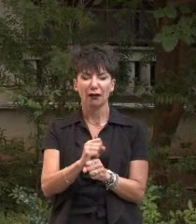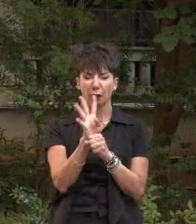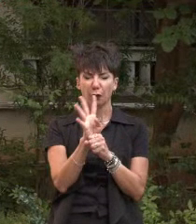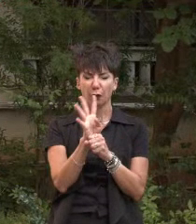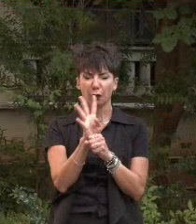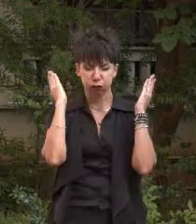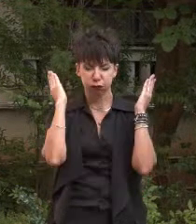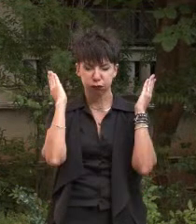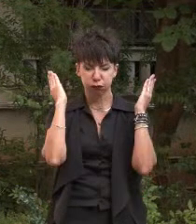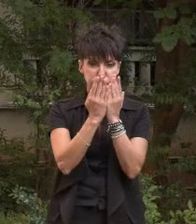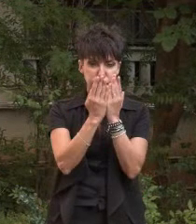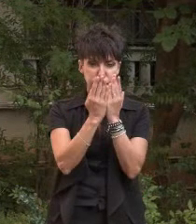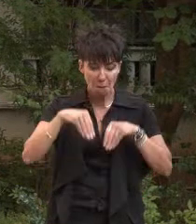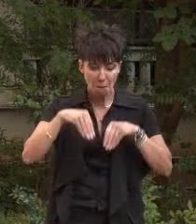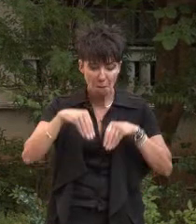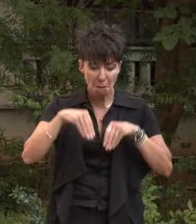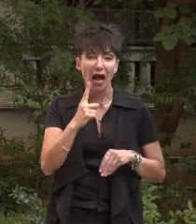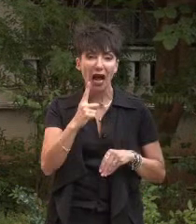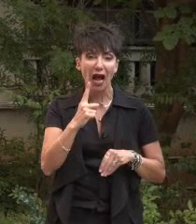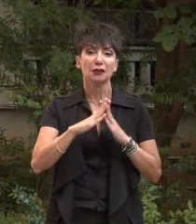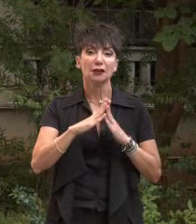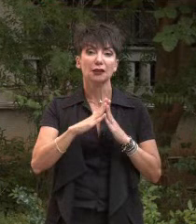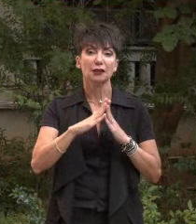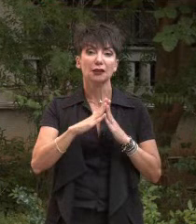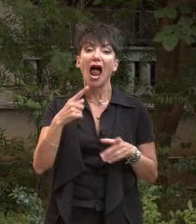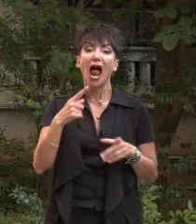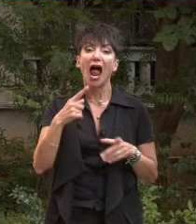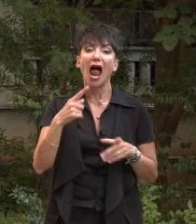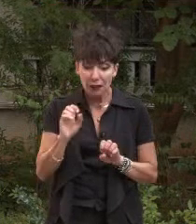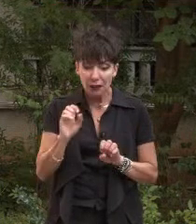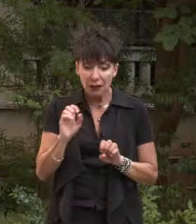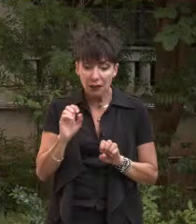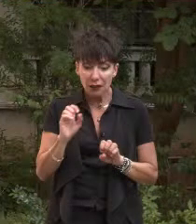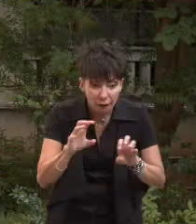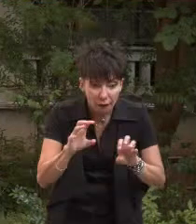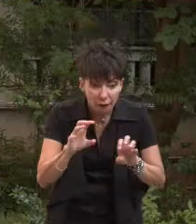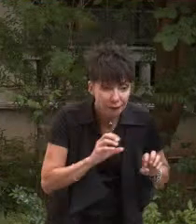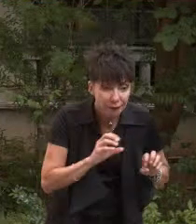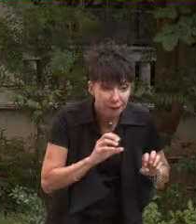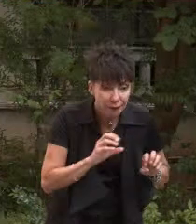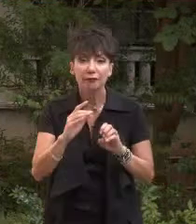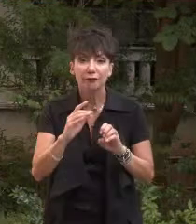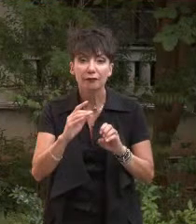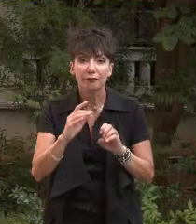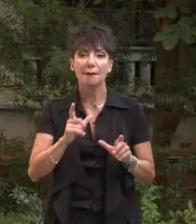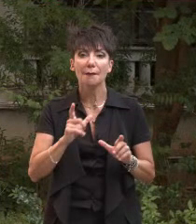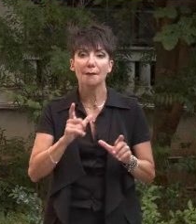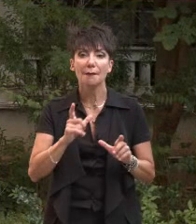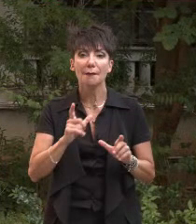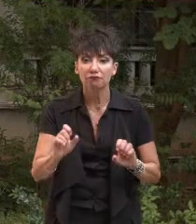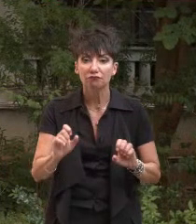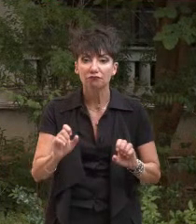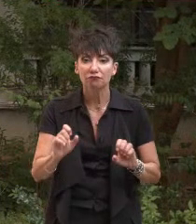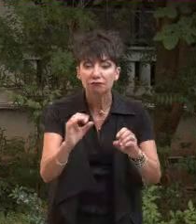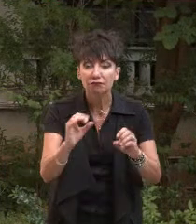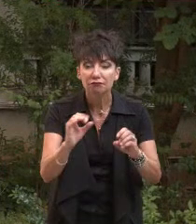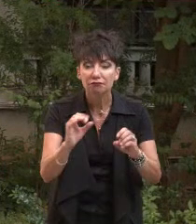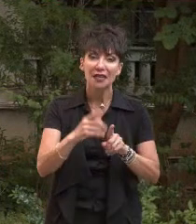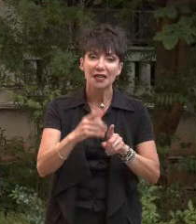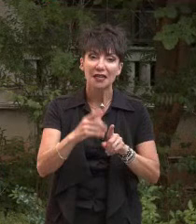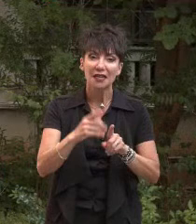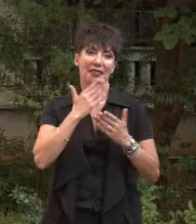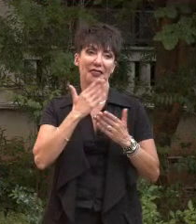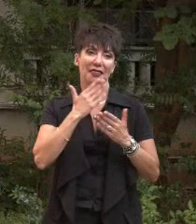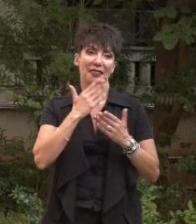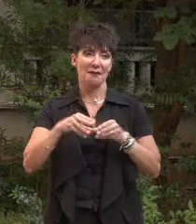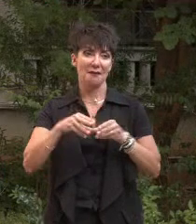πολλά παιδιά μαζί μέσα σε ένα σπίτι, μαζί με ένα δάσκαλο, για να μπορούν να μένουν αποκλεισμένοι και συγχρόνως να κάνουν τα